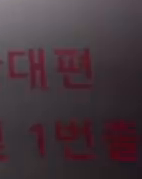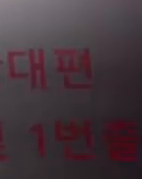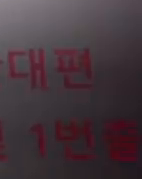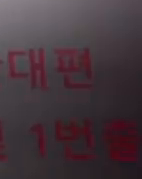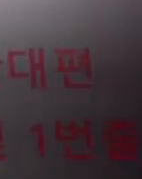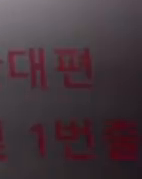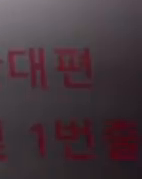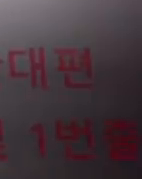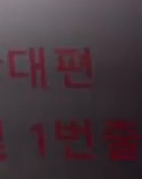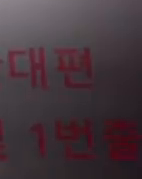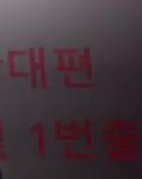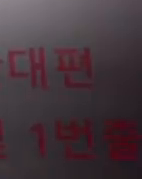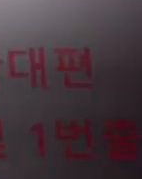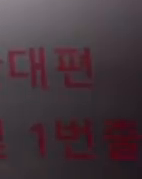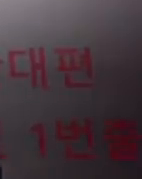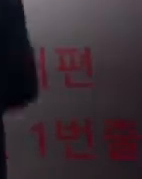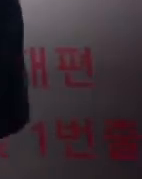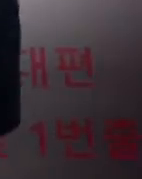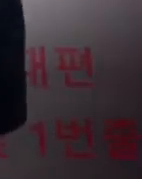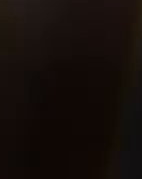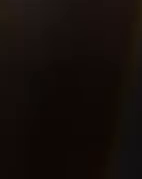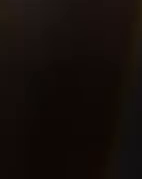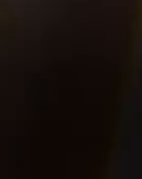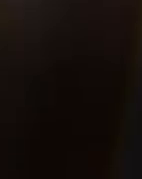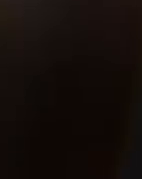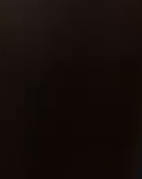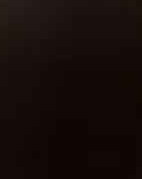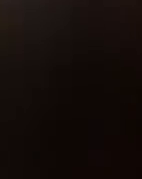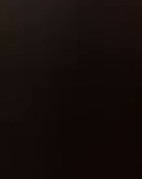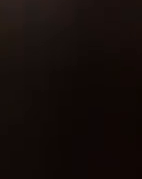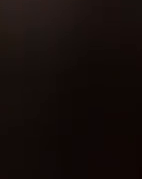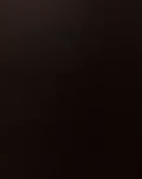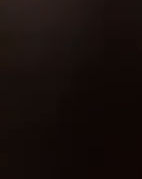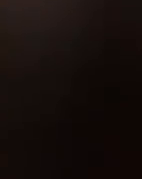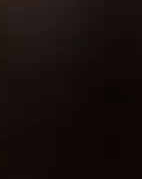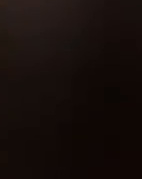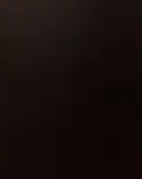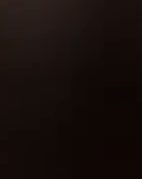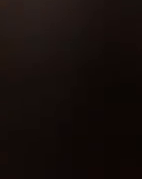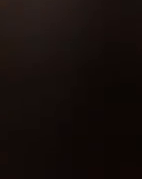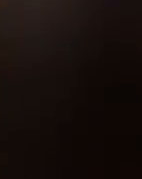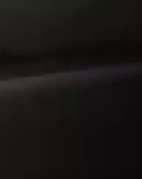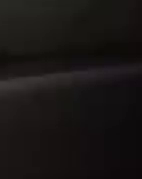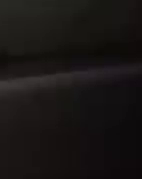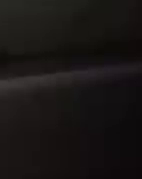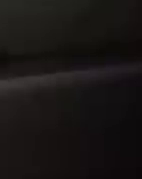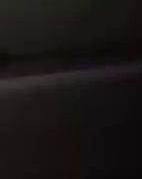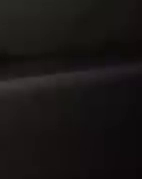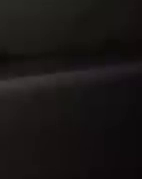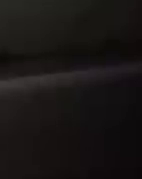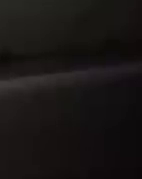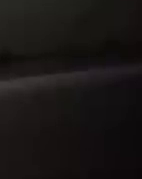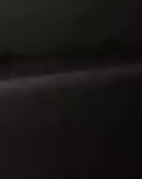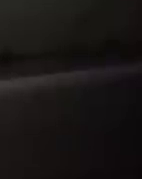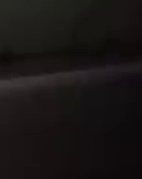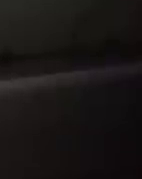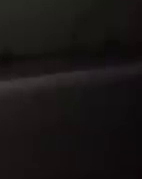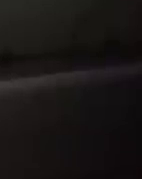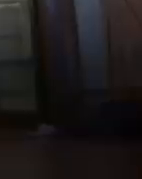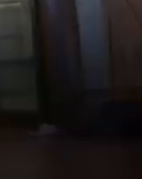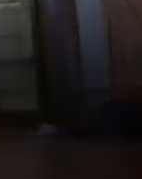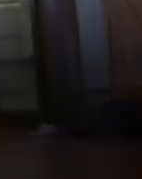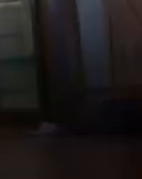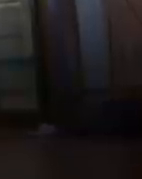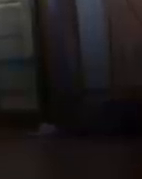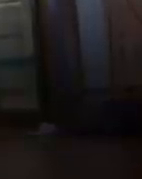아예 밑으로 같이 쏠려 들어가서 매달린 상태로 쭉 내려갔거든요. 무슨 일이 나긴 난 것 같은데 와와 와, 소리가 계속